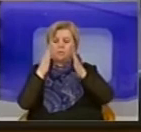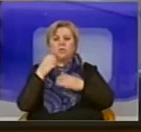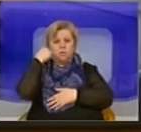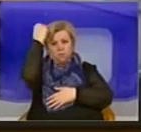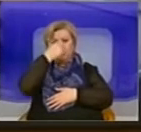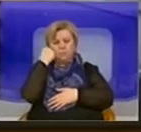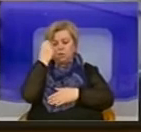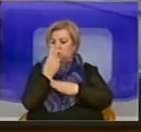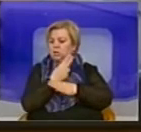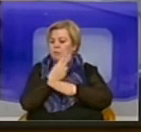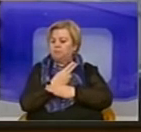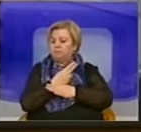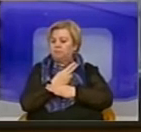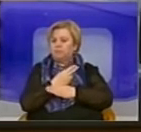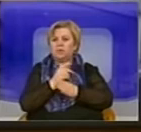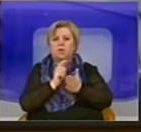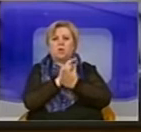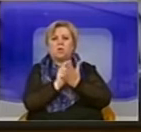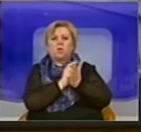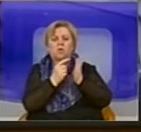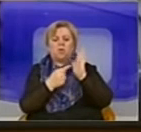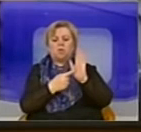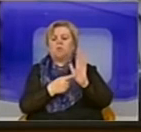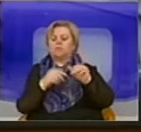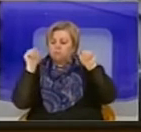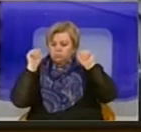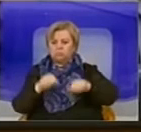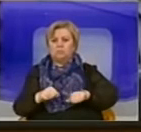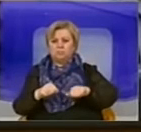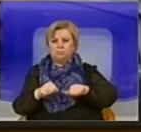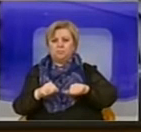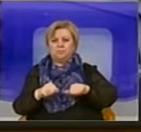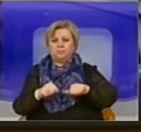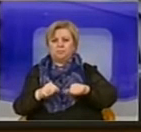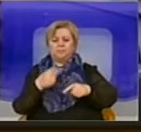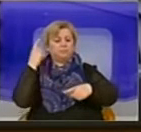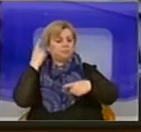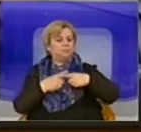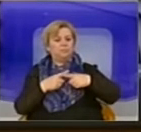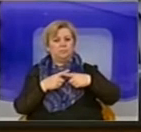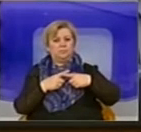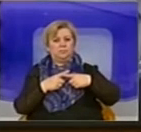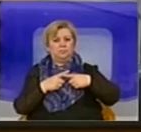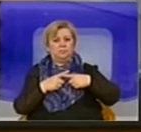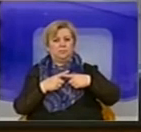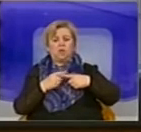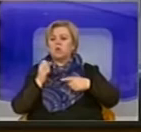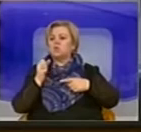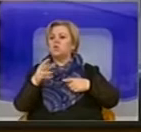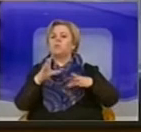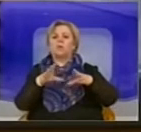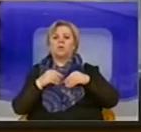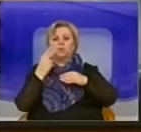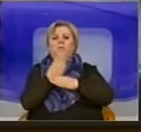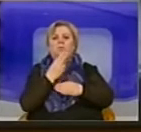Kosovës tashmë ka ardhur koha të tregojë seriozitet dhe kjo është saktësimi i numrit të njohjeve,